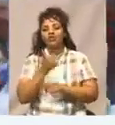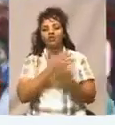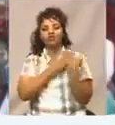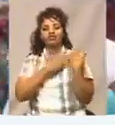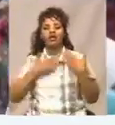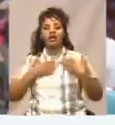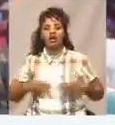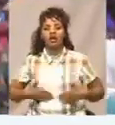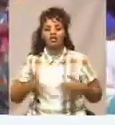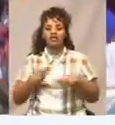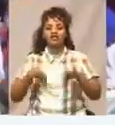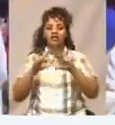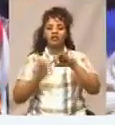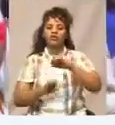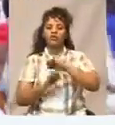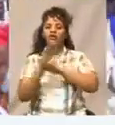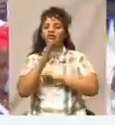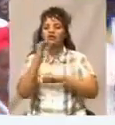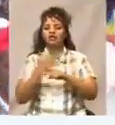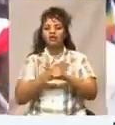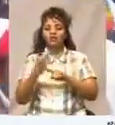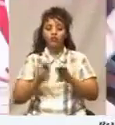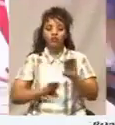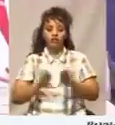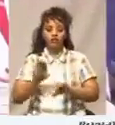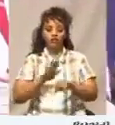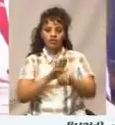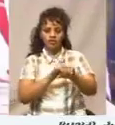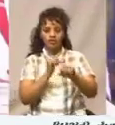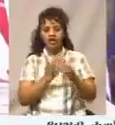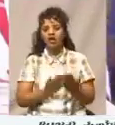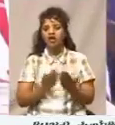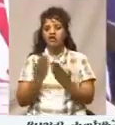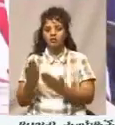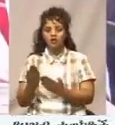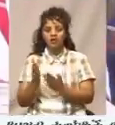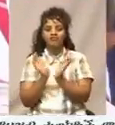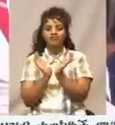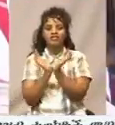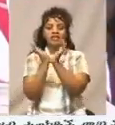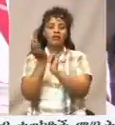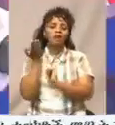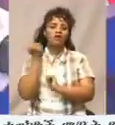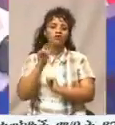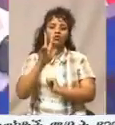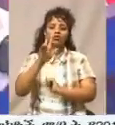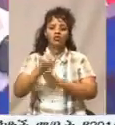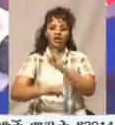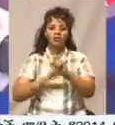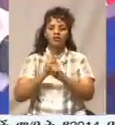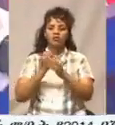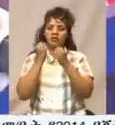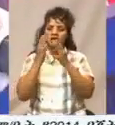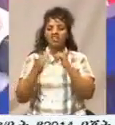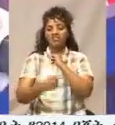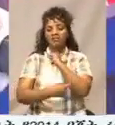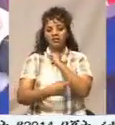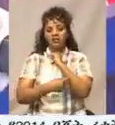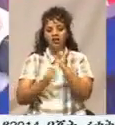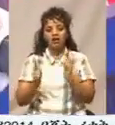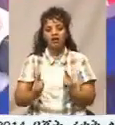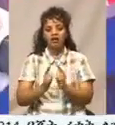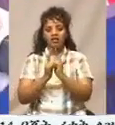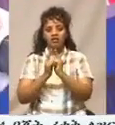አካላት አስፈላጊውን ድጋፍና ተሳትፎ እንዲያደርጉ ጥሪ አቅርበዋል። ብልጽግና ባለፉት 3 ዓመታት በርካታ ፈተናዎች